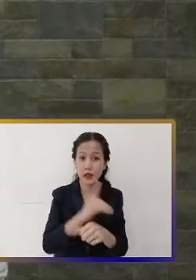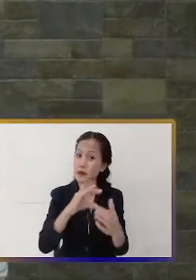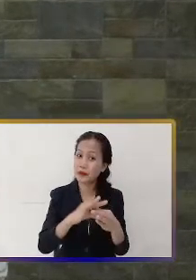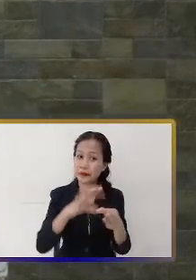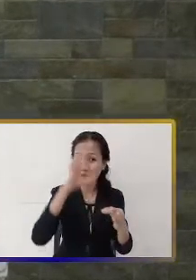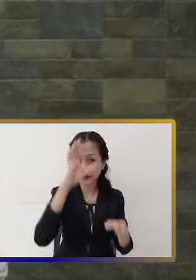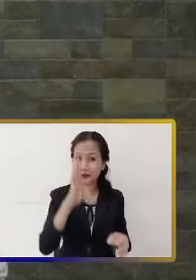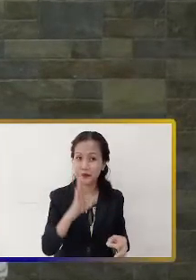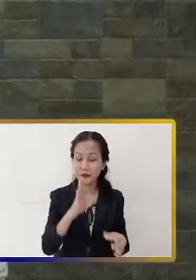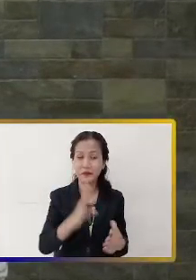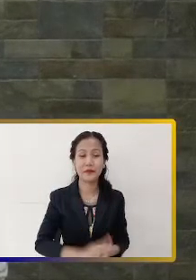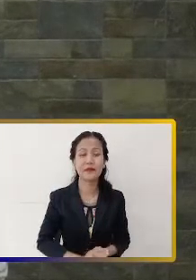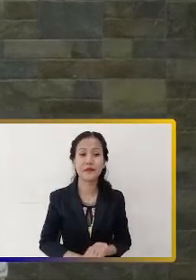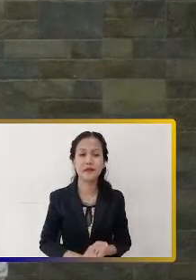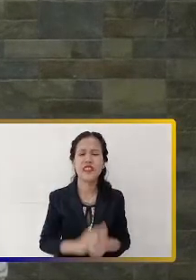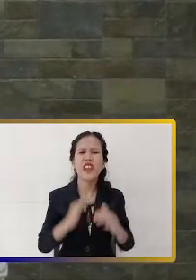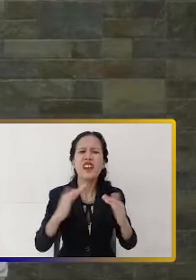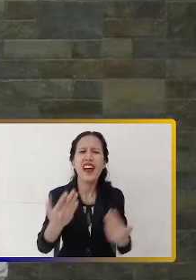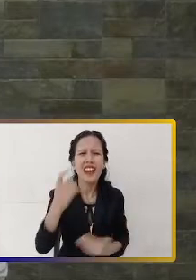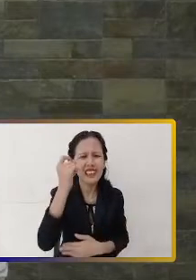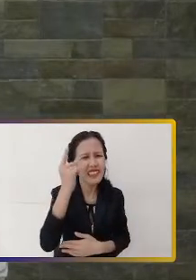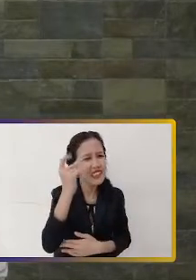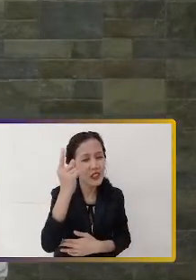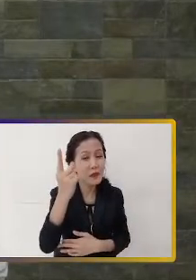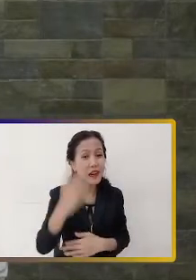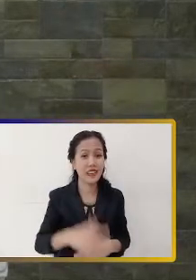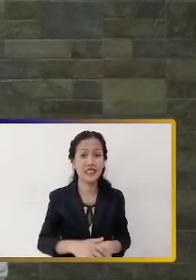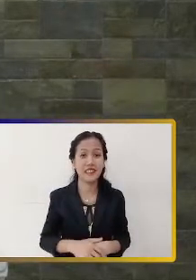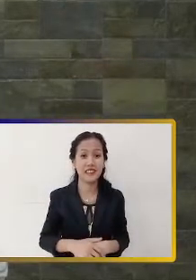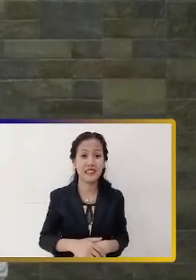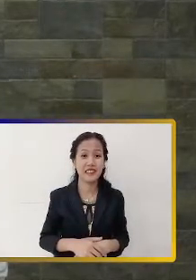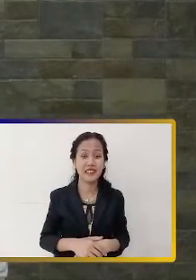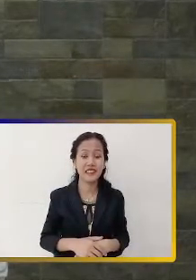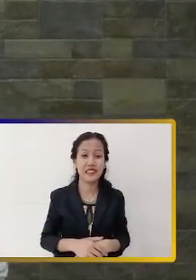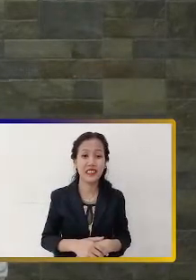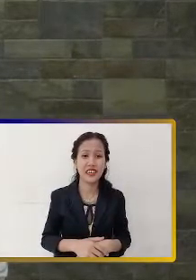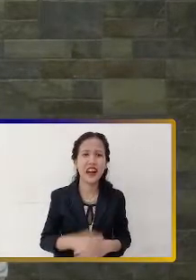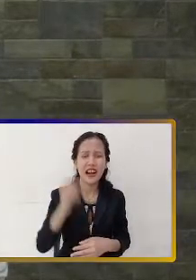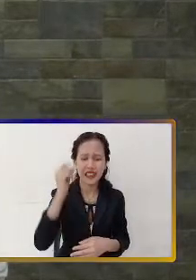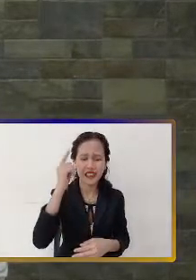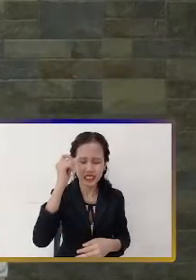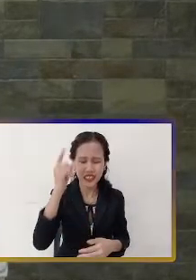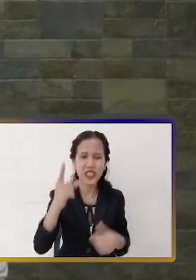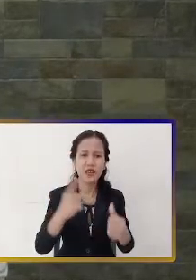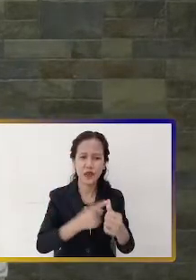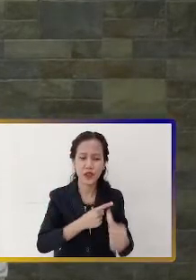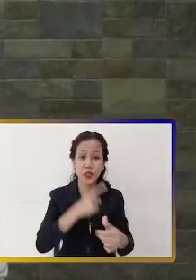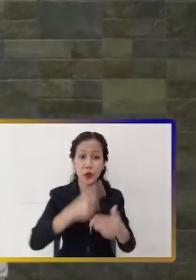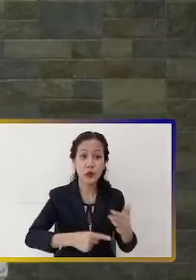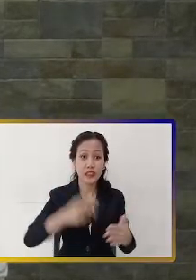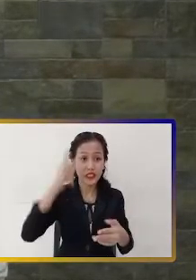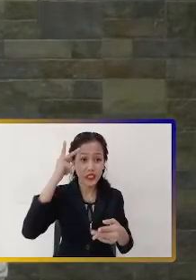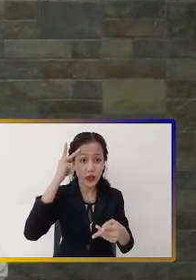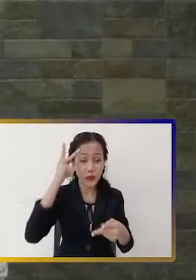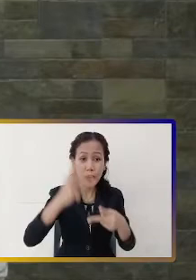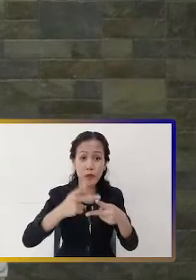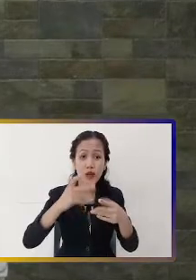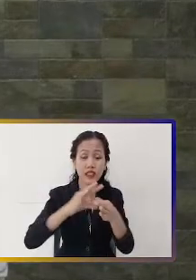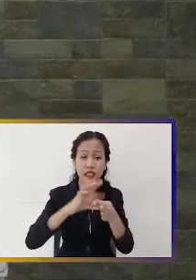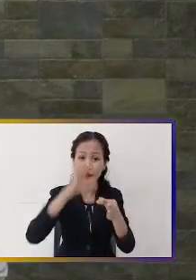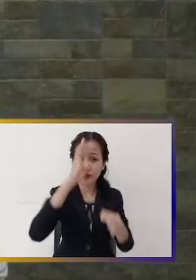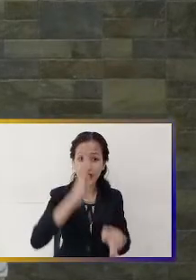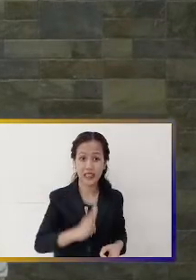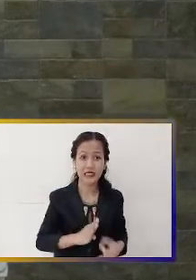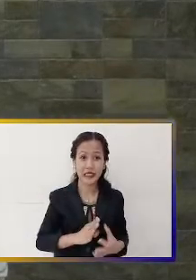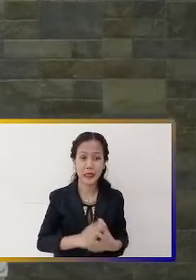mga kapatid, nauunawaan nyo ba? Unawaan nyo mabuti kung anong purpose ng Panginoon. Listen, we understand that